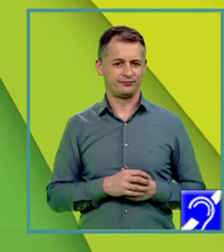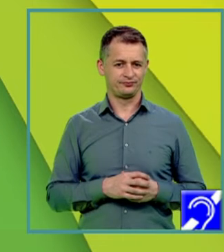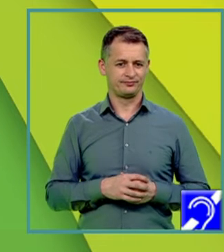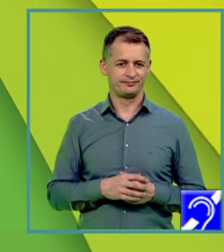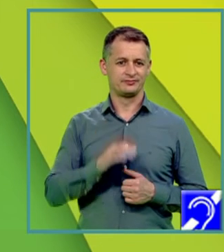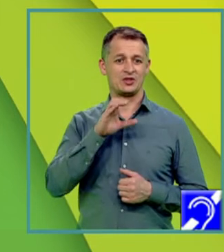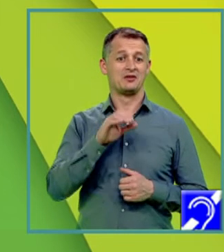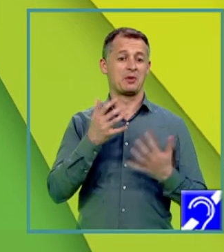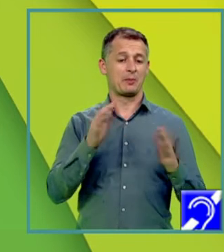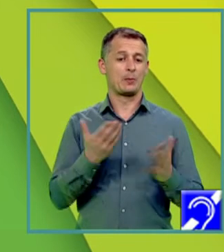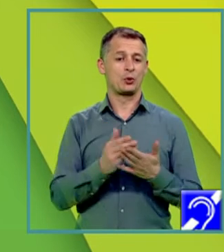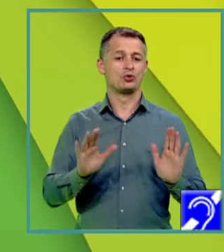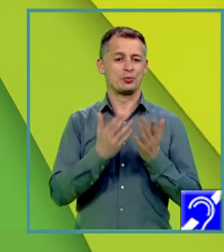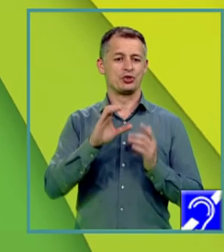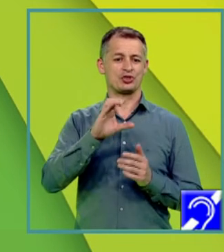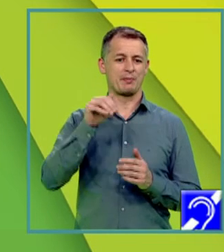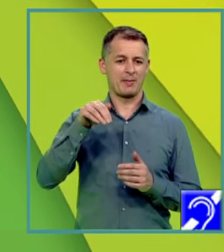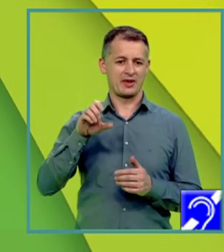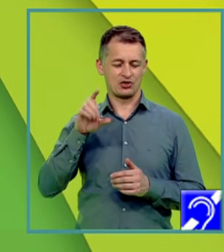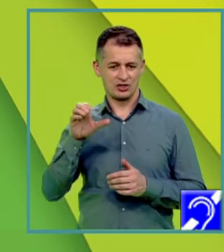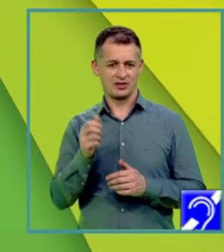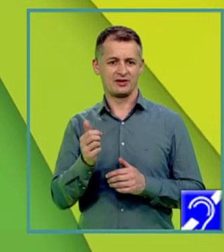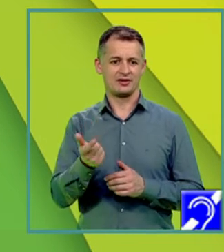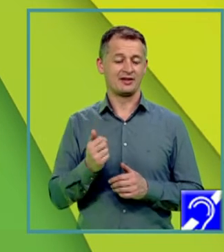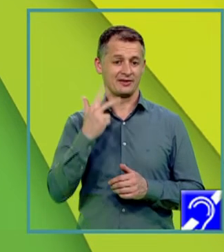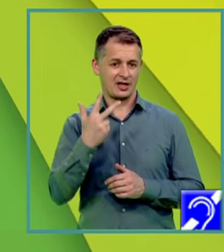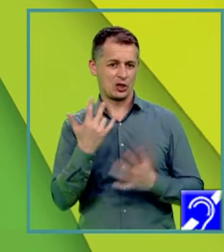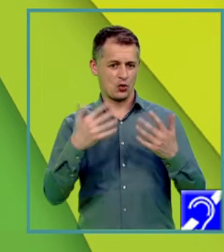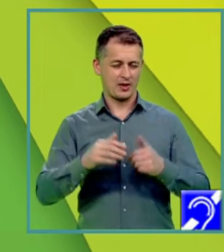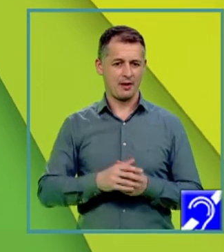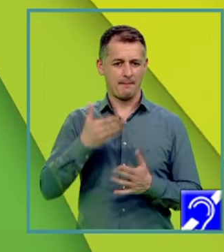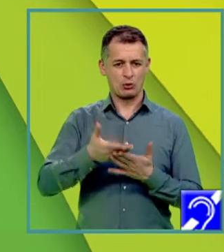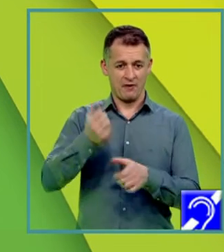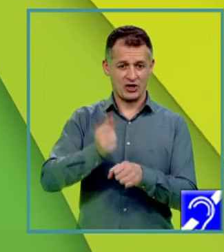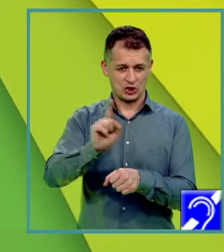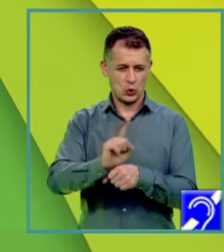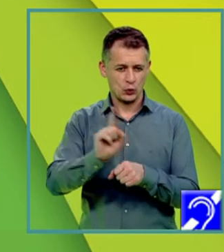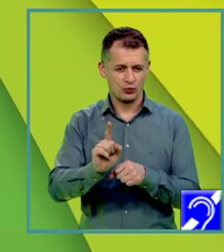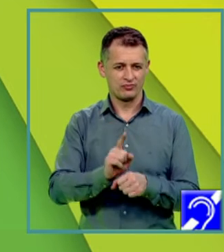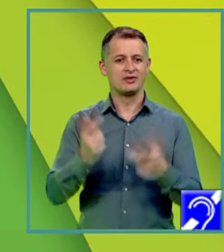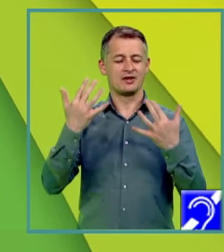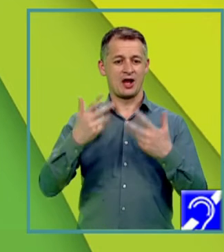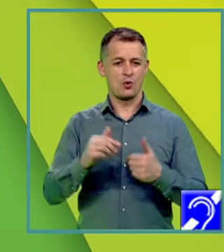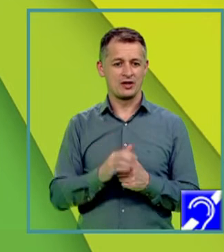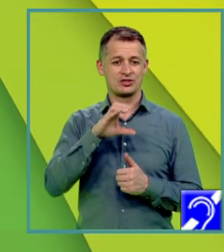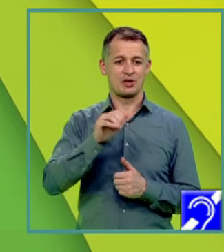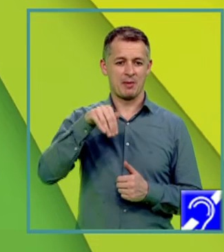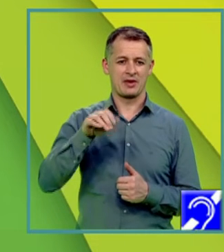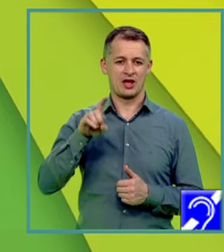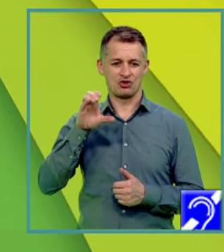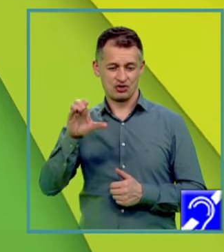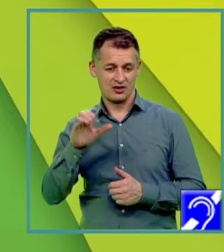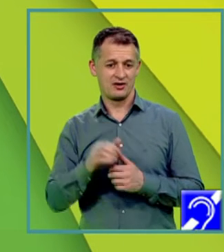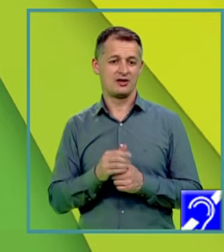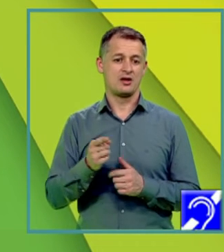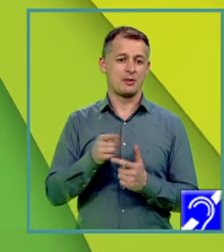cmmdc dintre cele trei numere pentru a face acest lucru vom Calculați cmmdc dintre primele